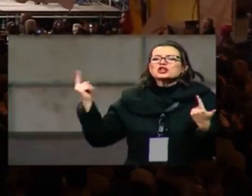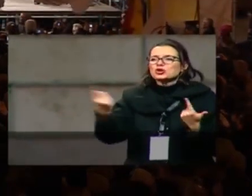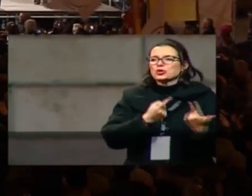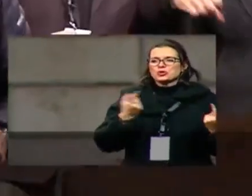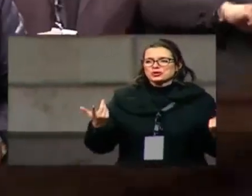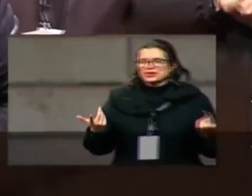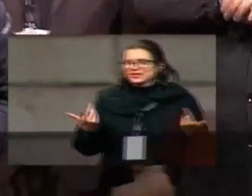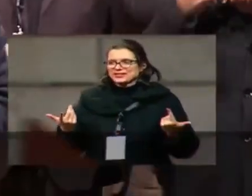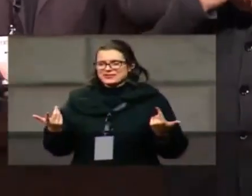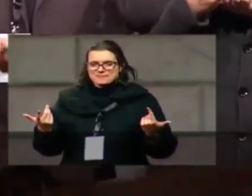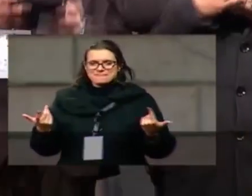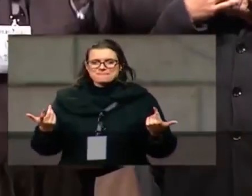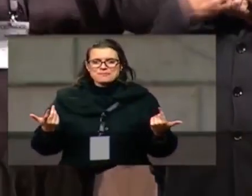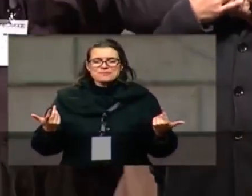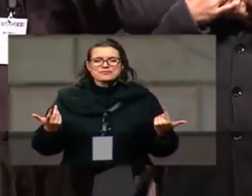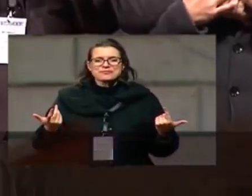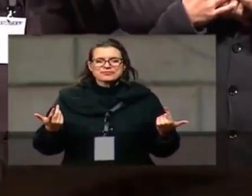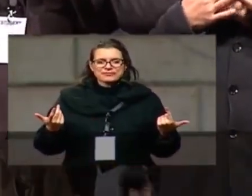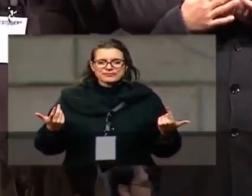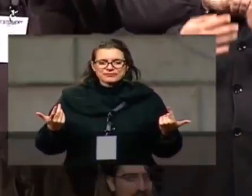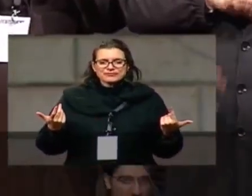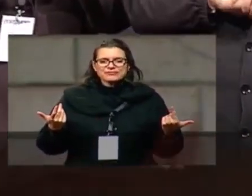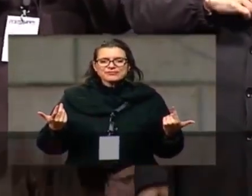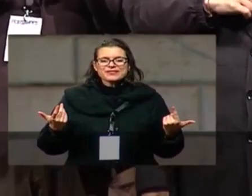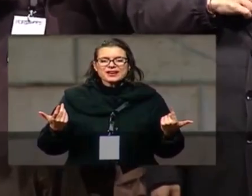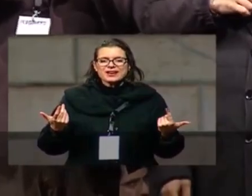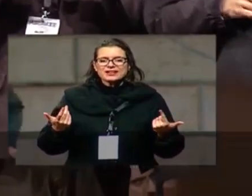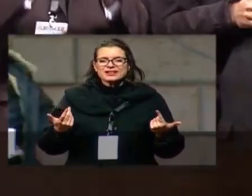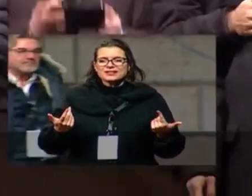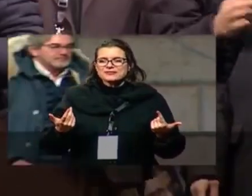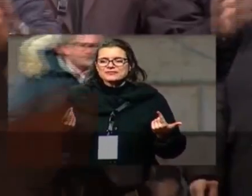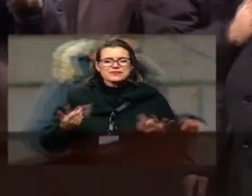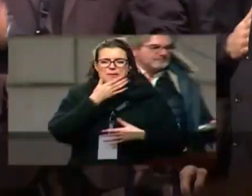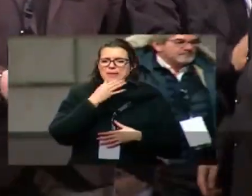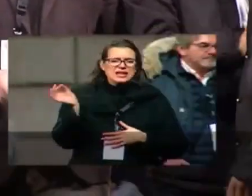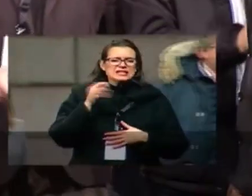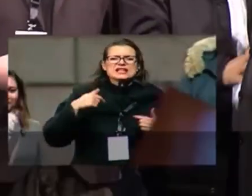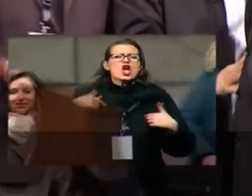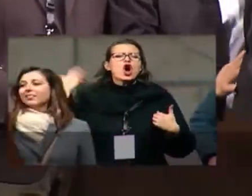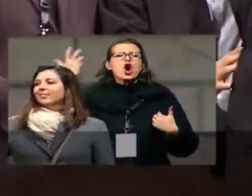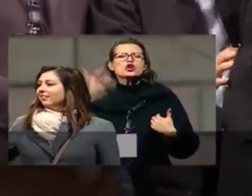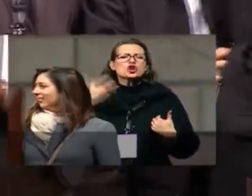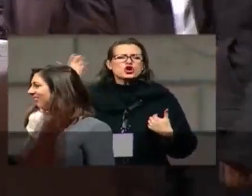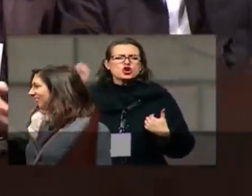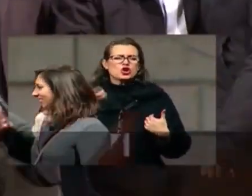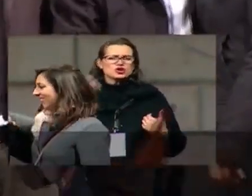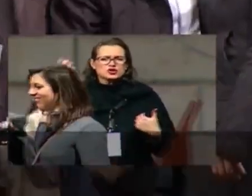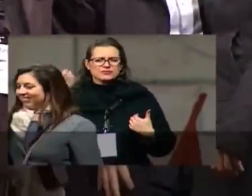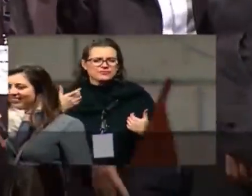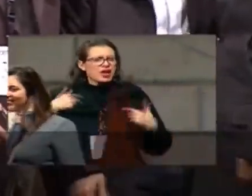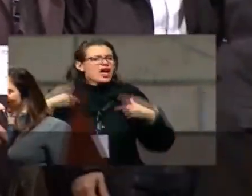oppsto dopo 5 secondi eh fantastico Io sono orgoglioso orgoglioso